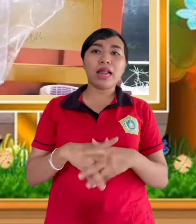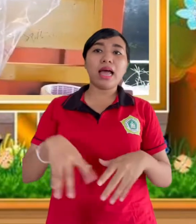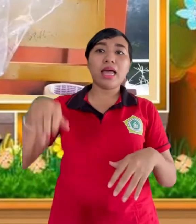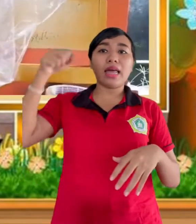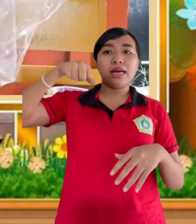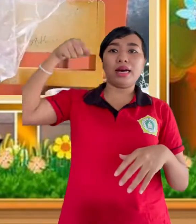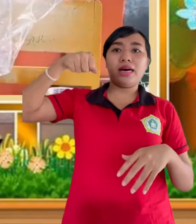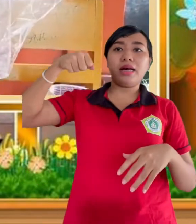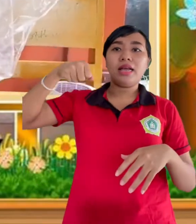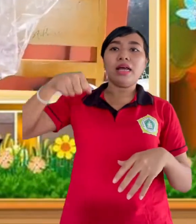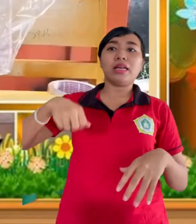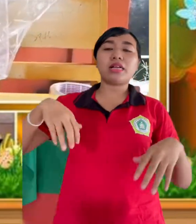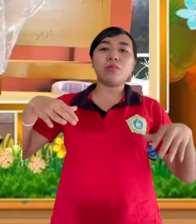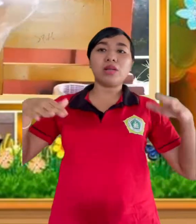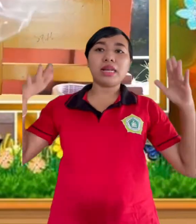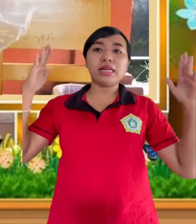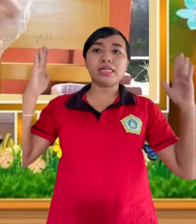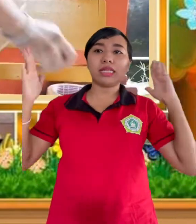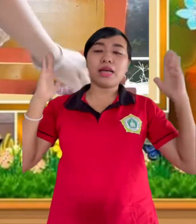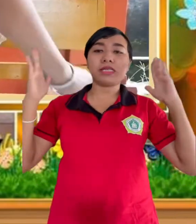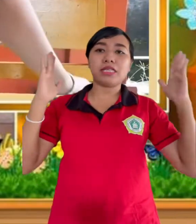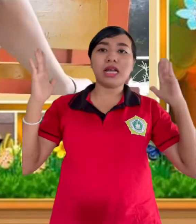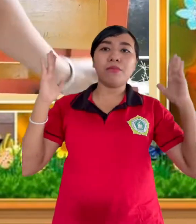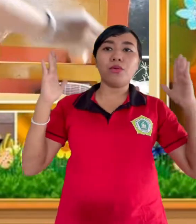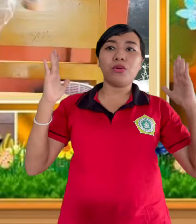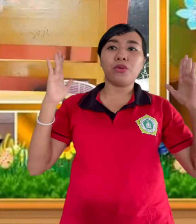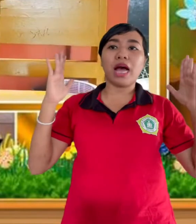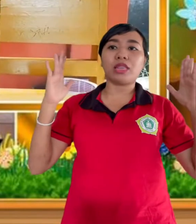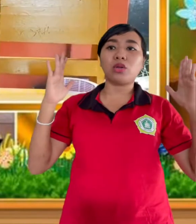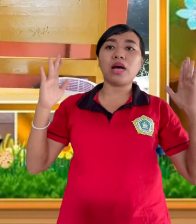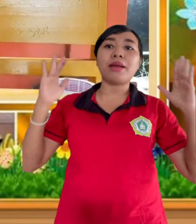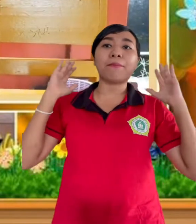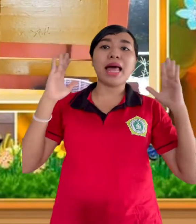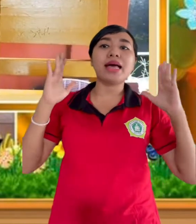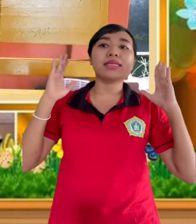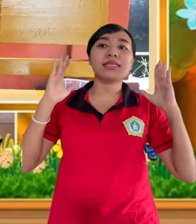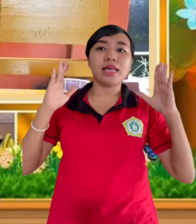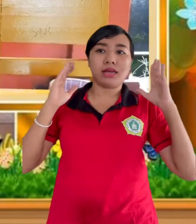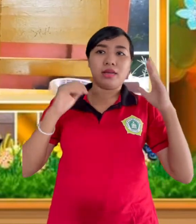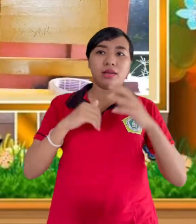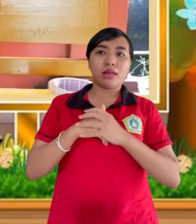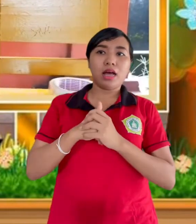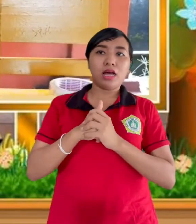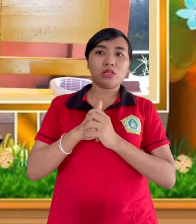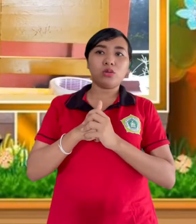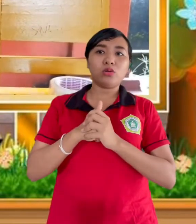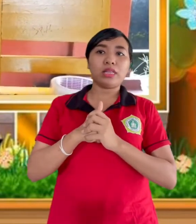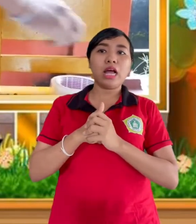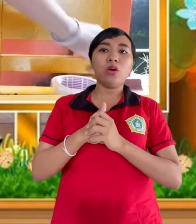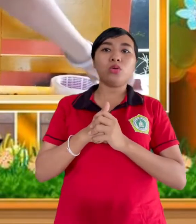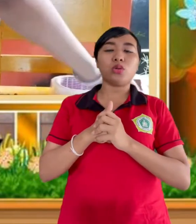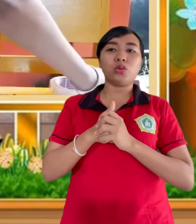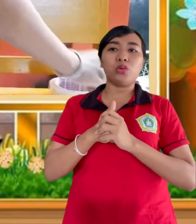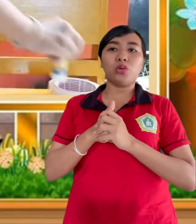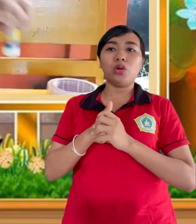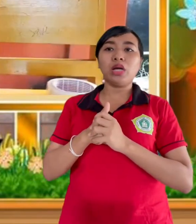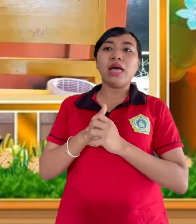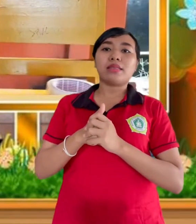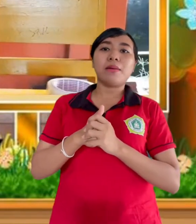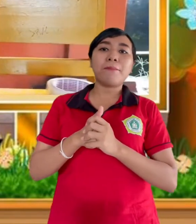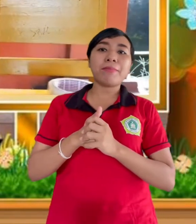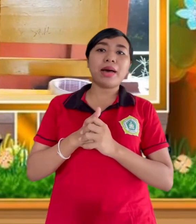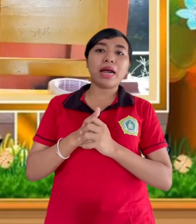gunakan adalah hanger, dan kemudian di setiap sisinya Bu Guru gantungkan plastik. Nah, tujuannya